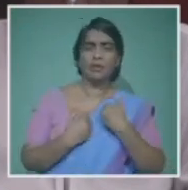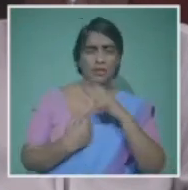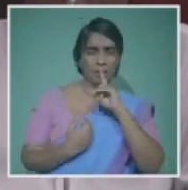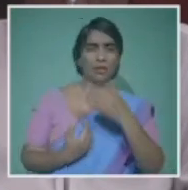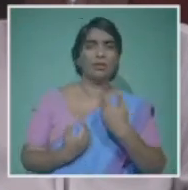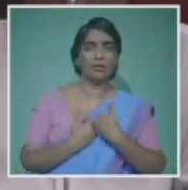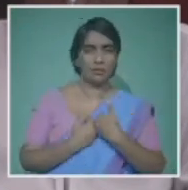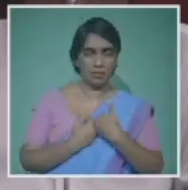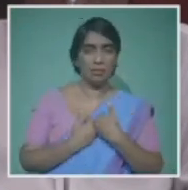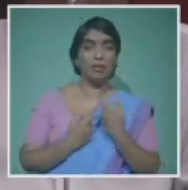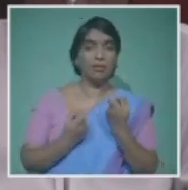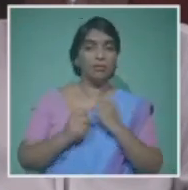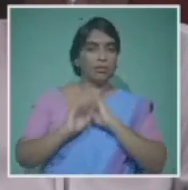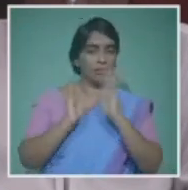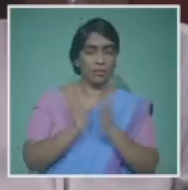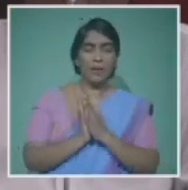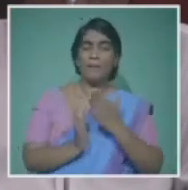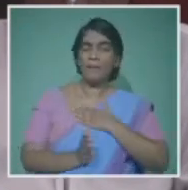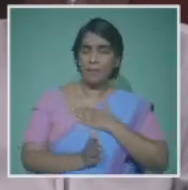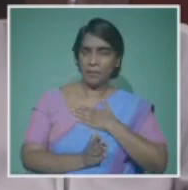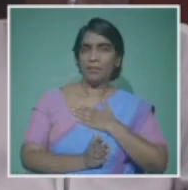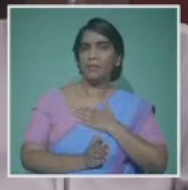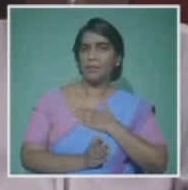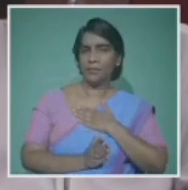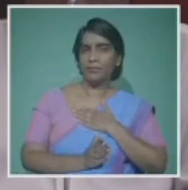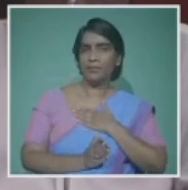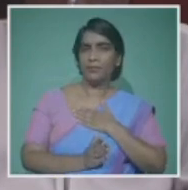bagi waktu perkasa mama